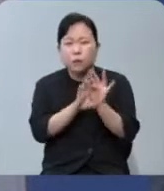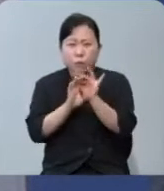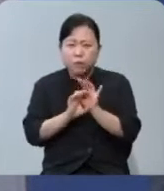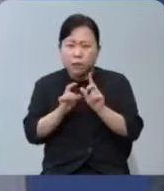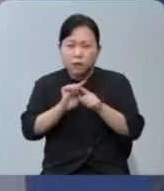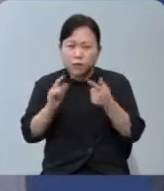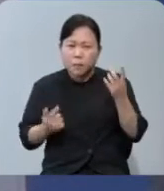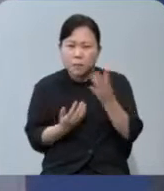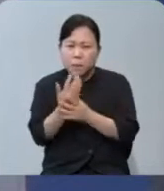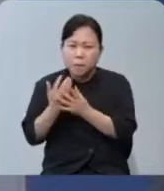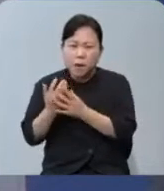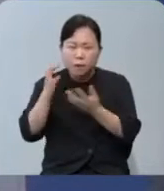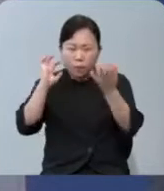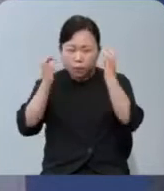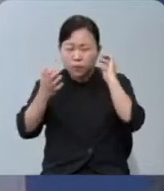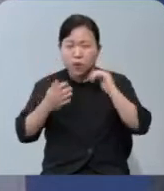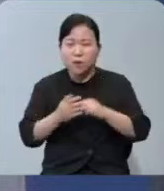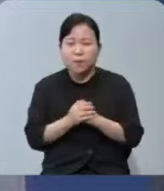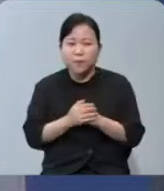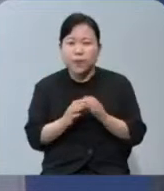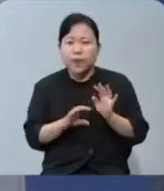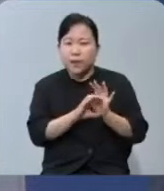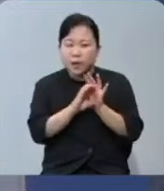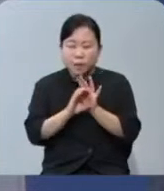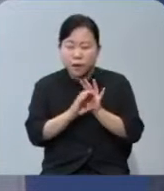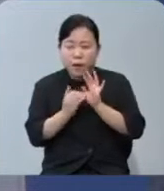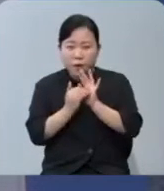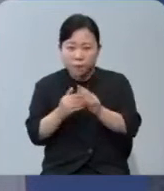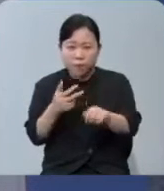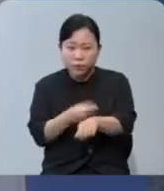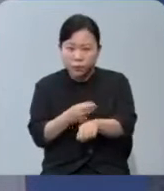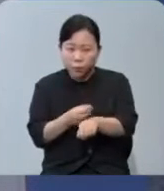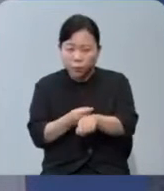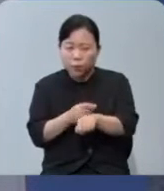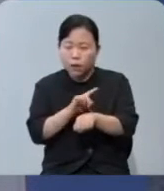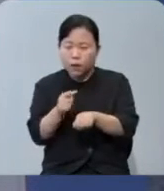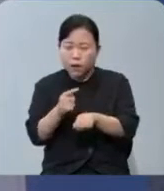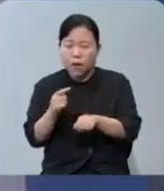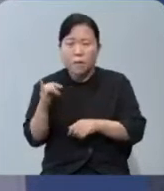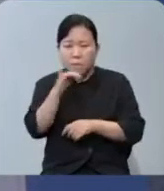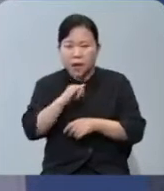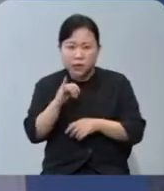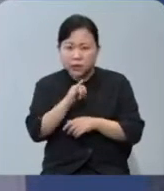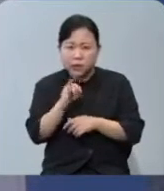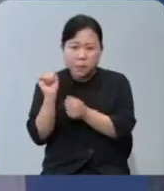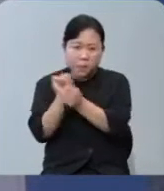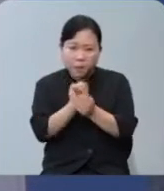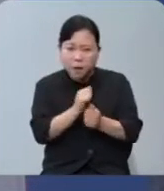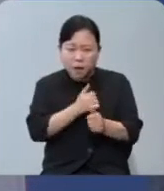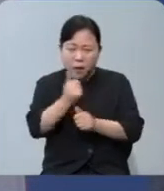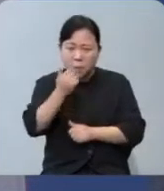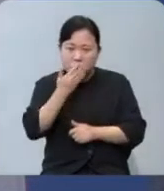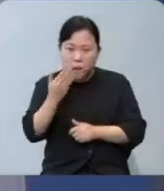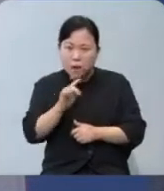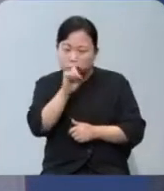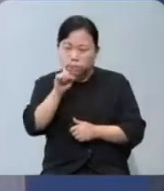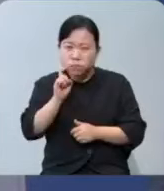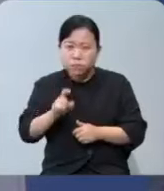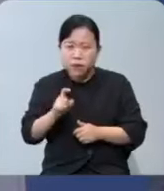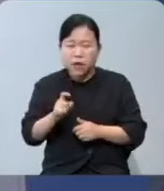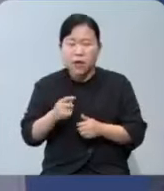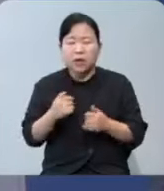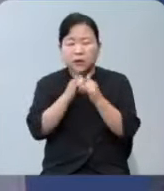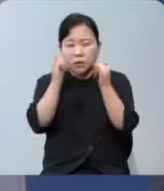다양한 것 복잡해지고 있습니다 예방접종이 바이러스 전파 속도를 따라잡을 수 있을지 가 관건인데요 거리두기 단계